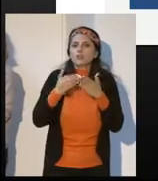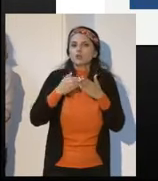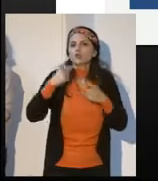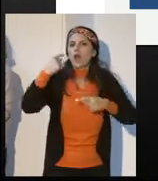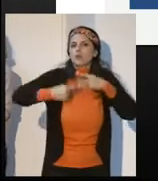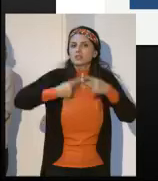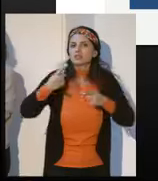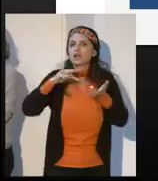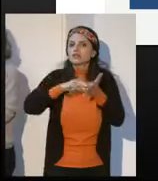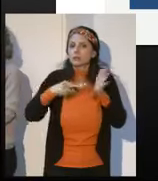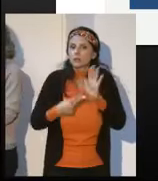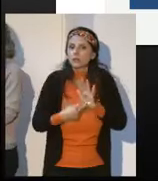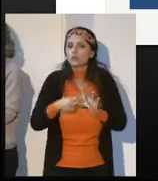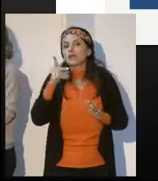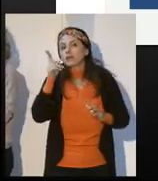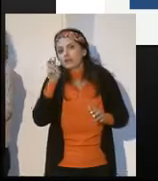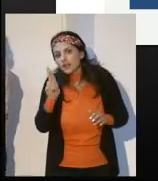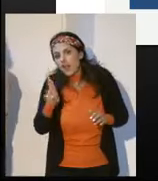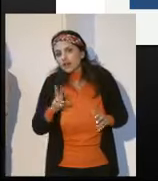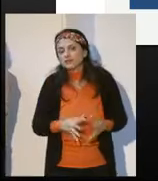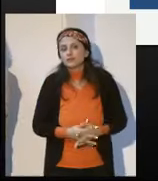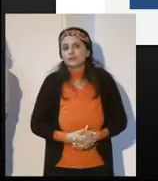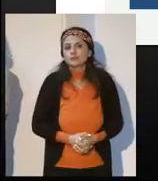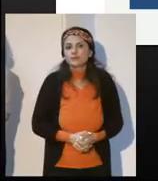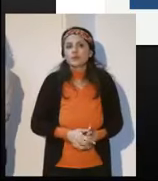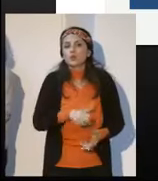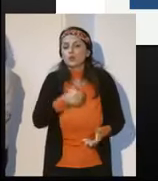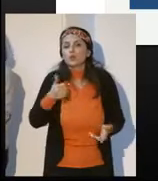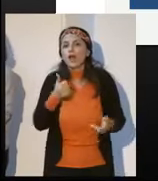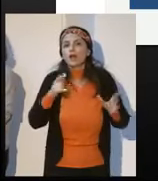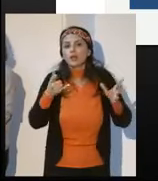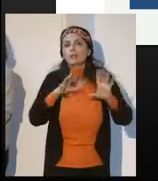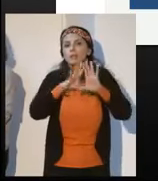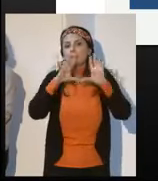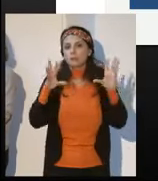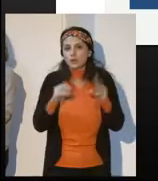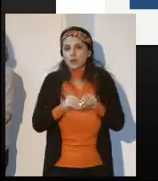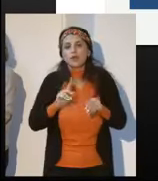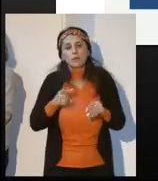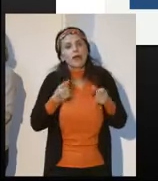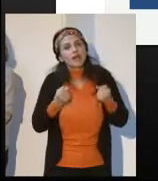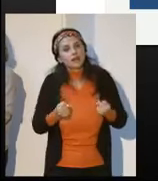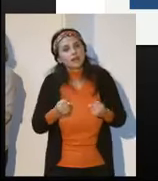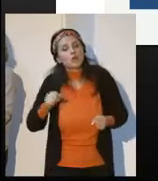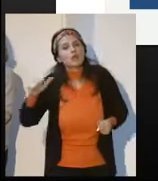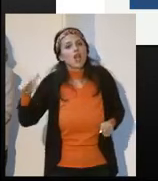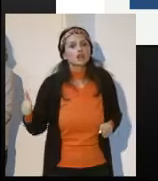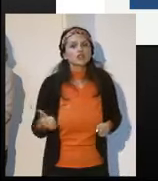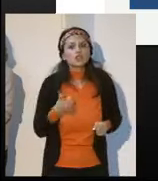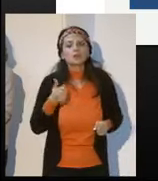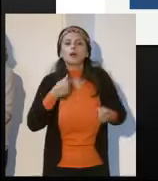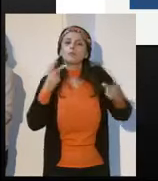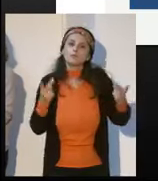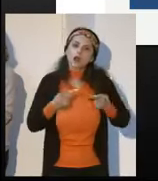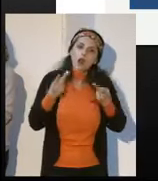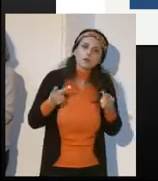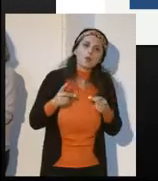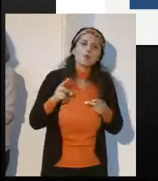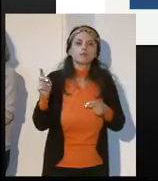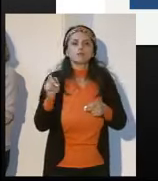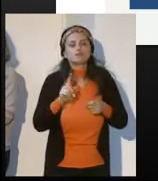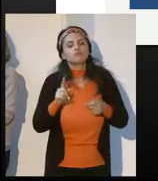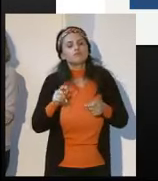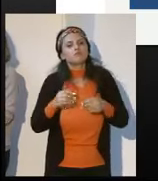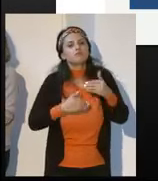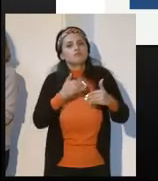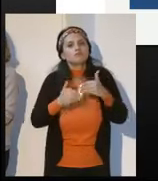publica insa doar impreuna mai greu la început mai ușor pe parcurs